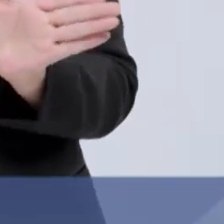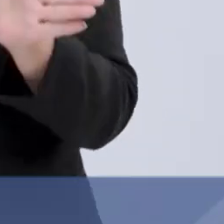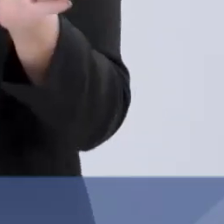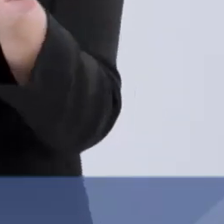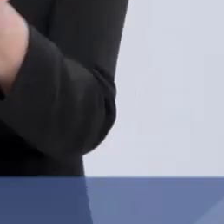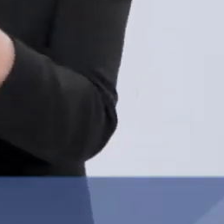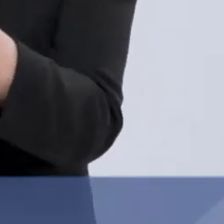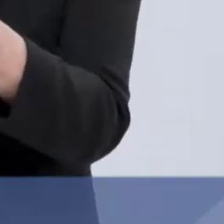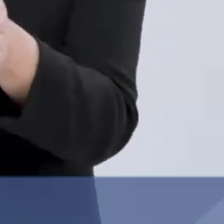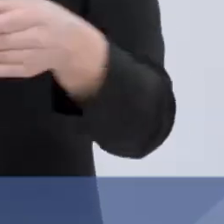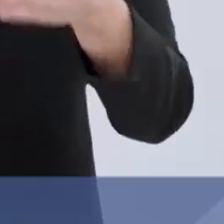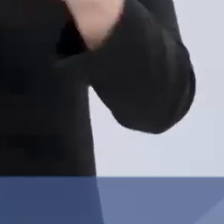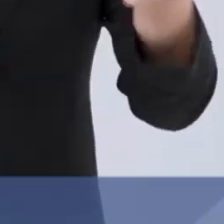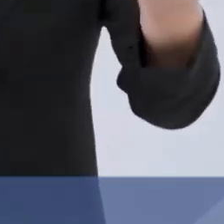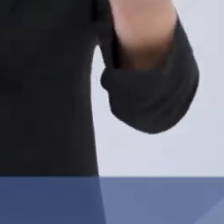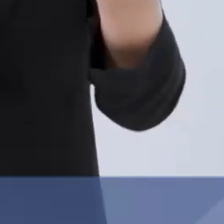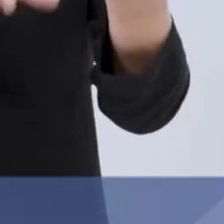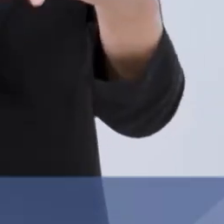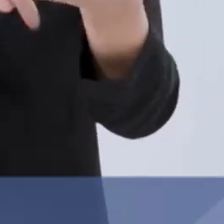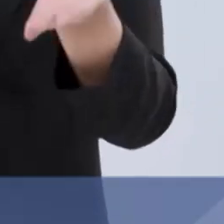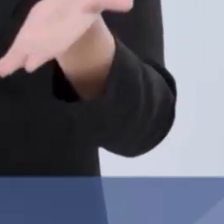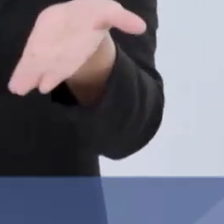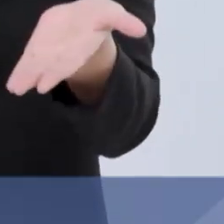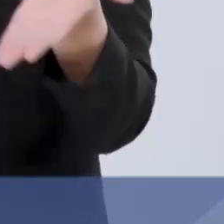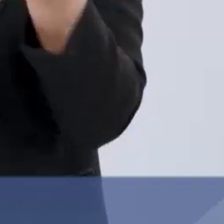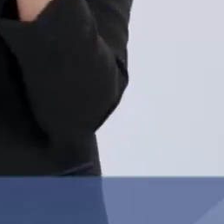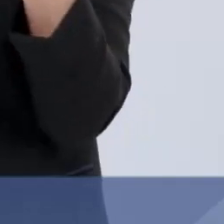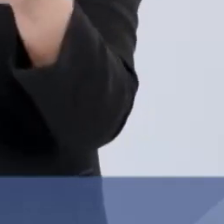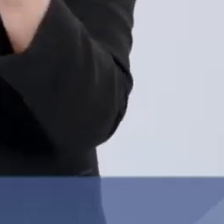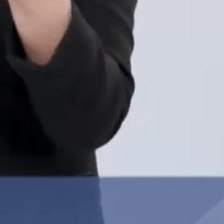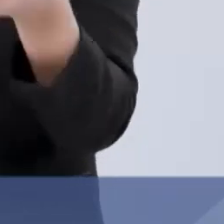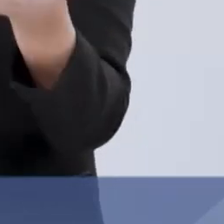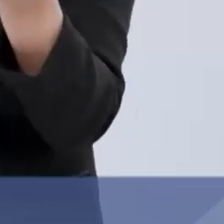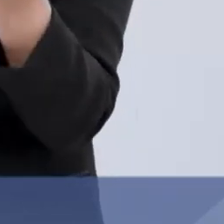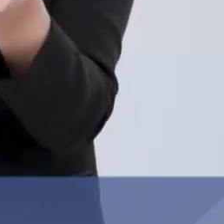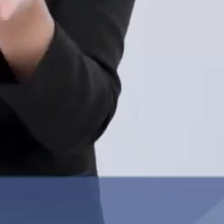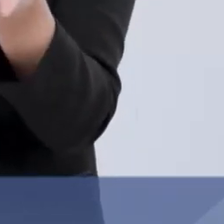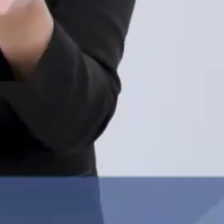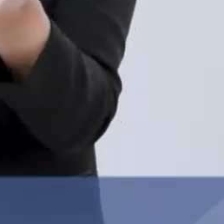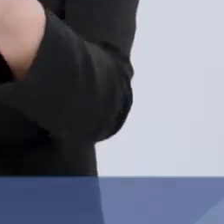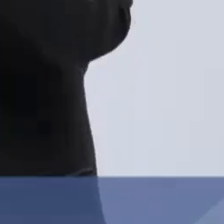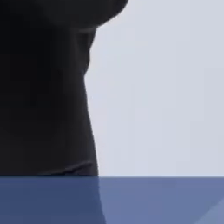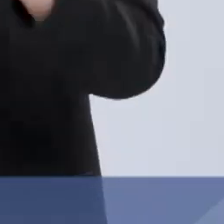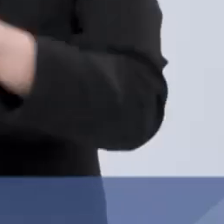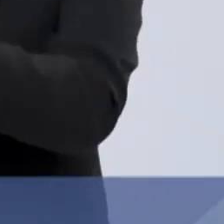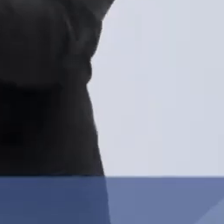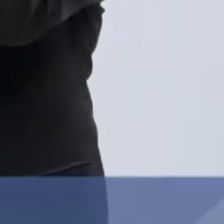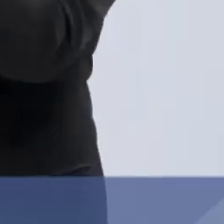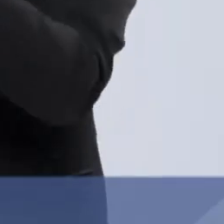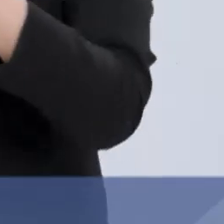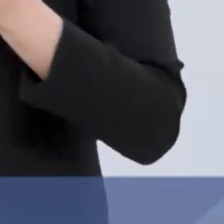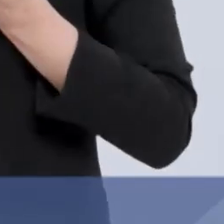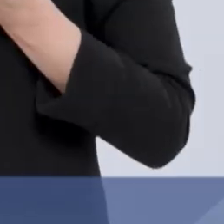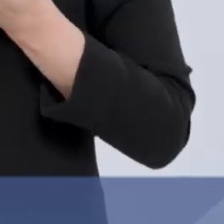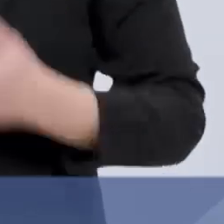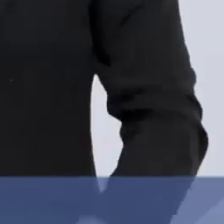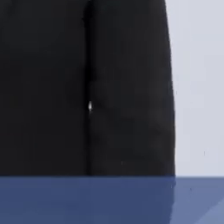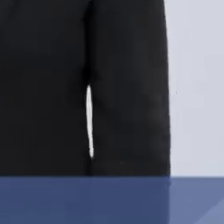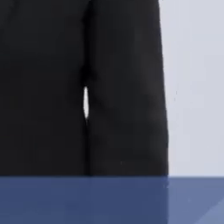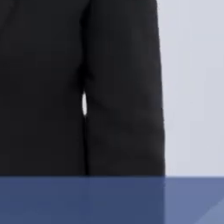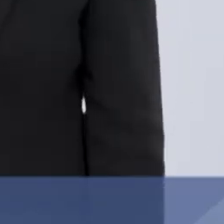후 선거인 명부에 서명하거나 손도장을 찍고 투표용지 받는 곳에서 투표용지를 받습니다.